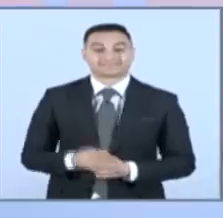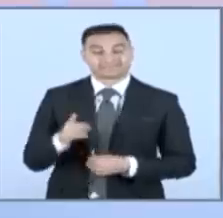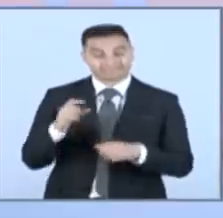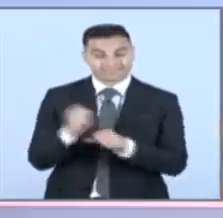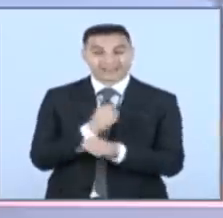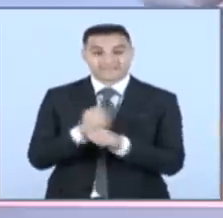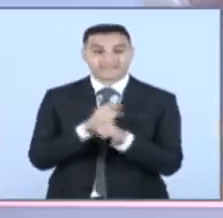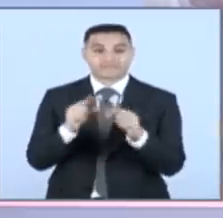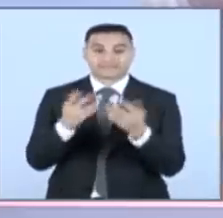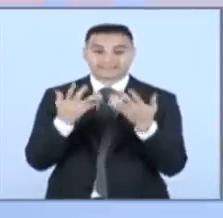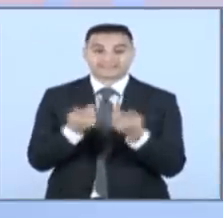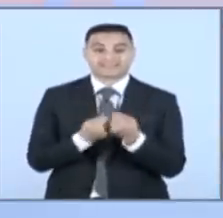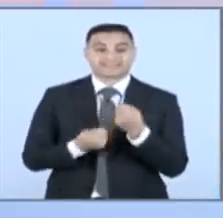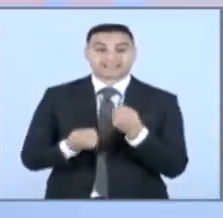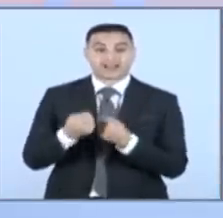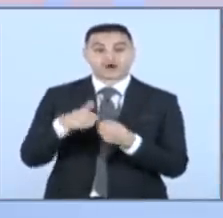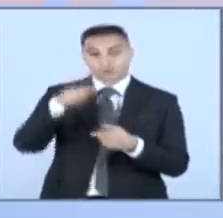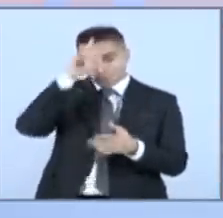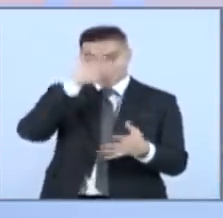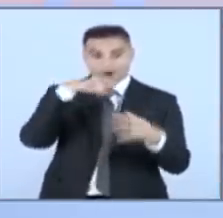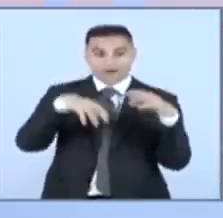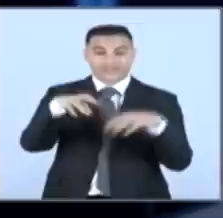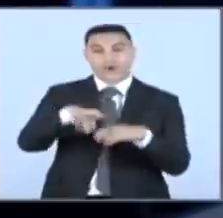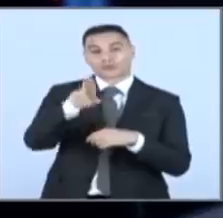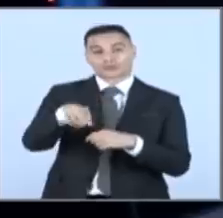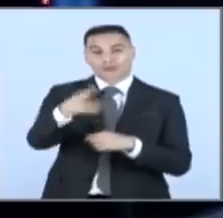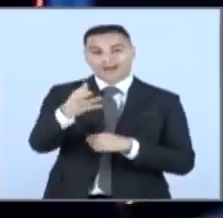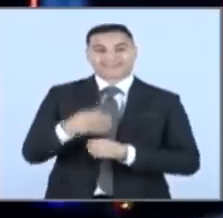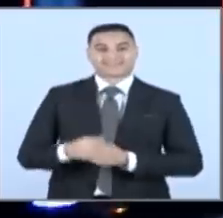تألقت. تسلم. جغرافيا، والسؤال هو